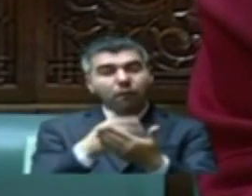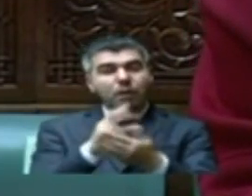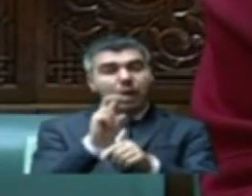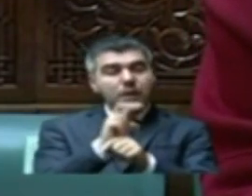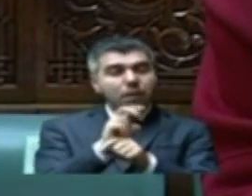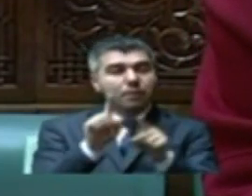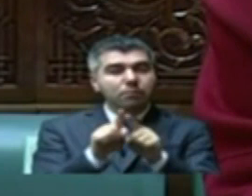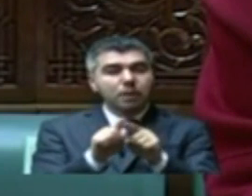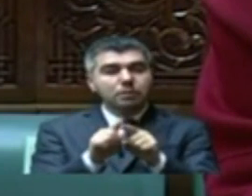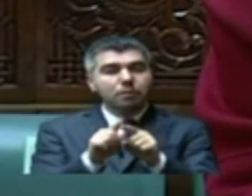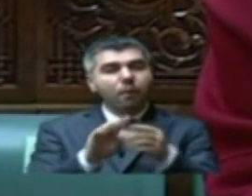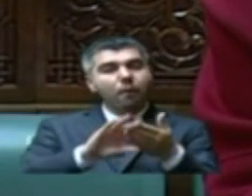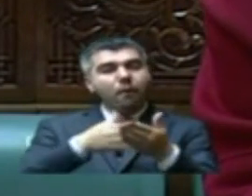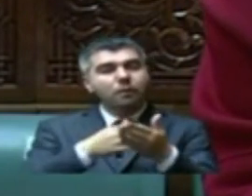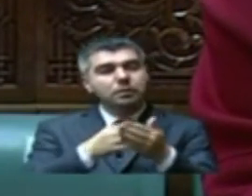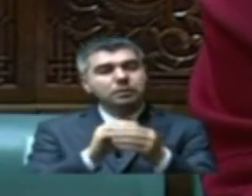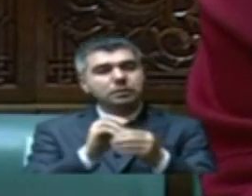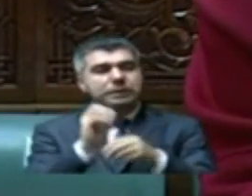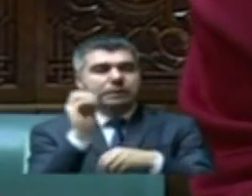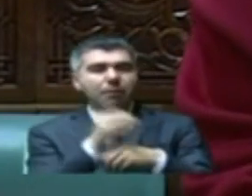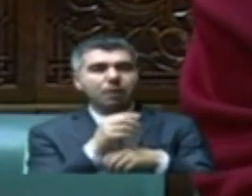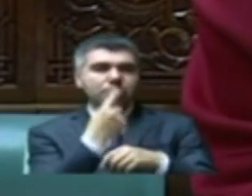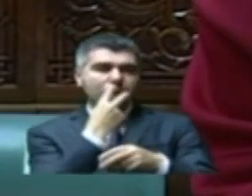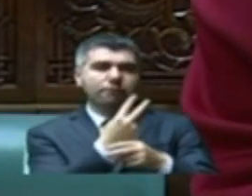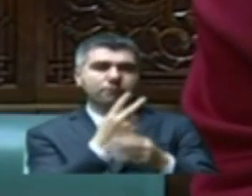من الإهمال وتدخلات غير الملائمة لطبيعة المجال